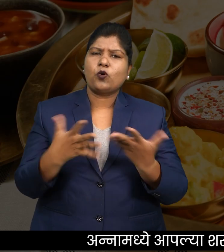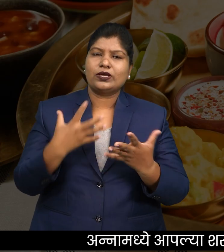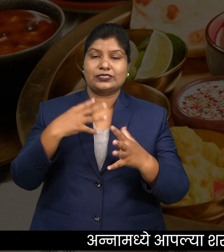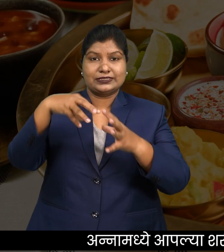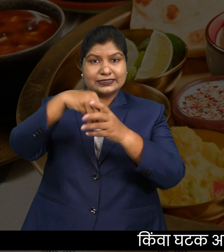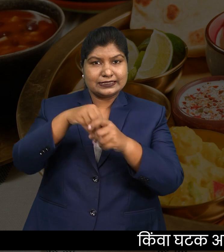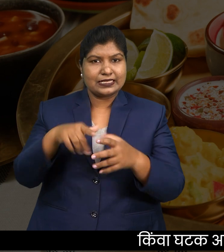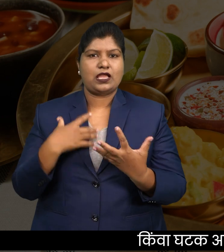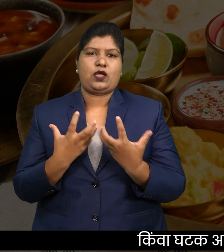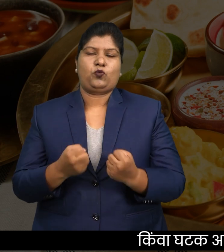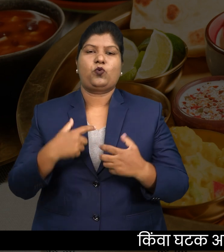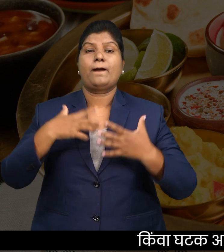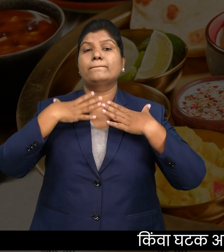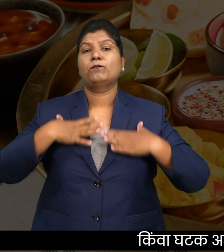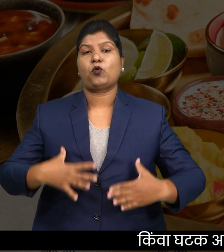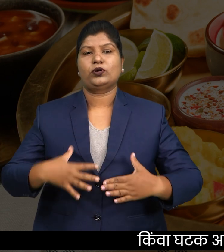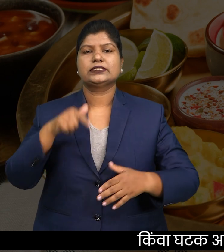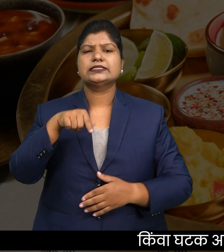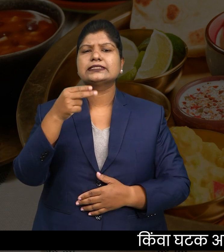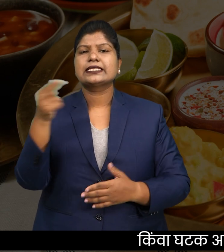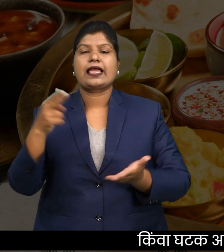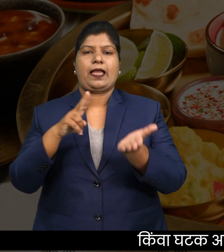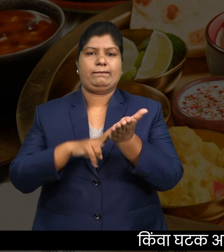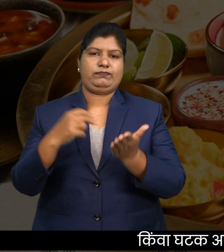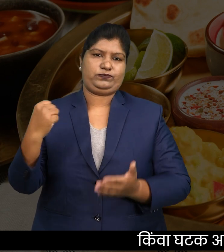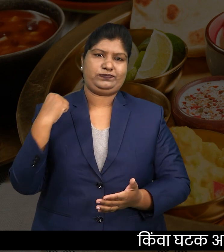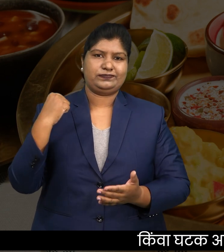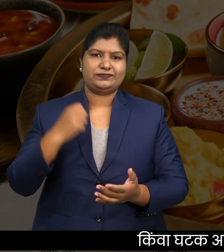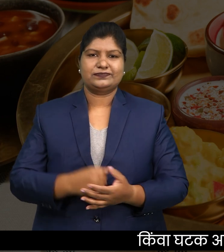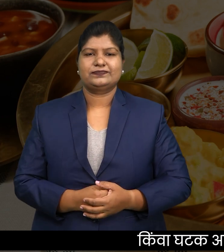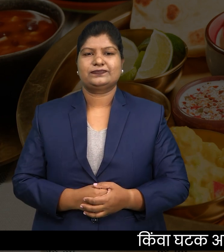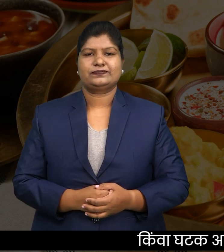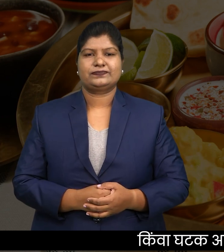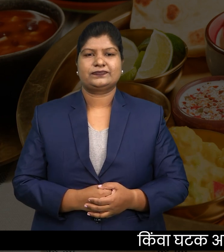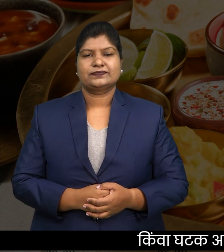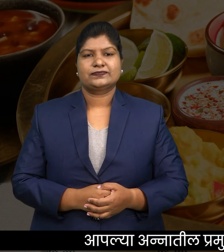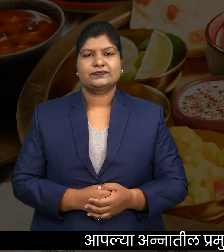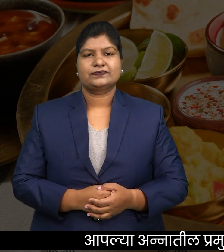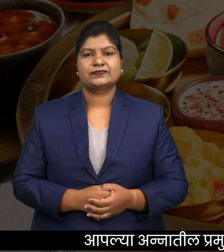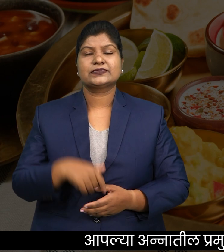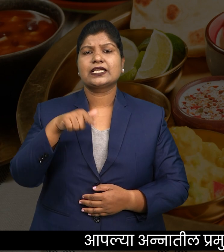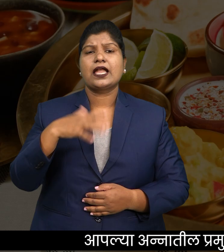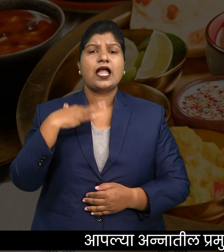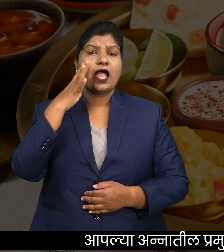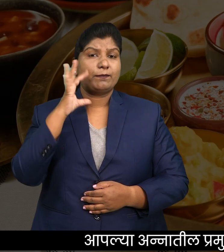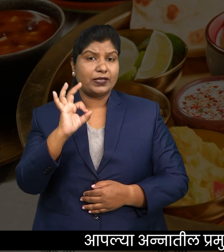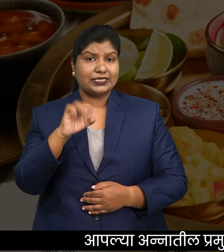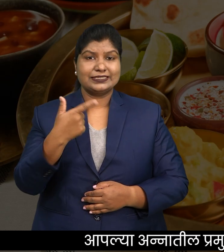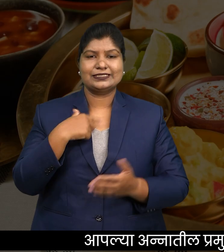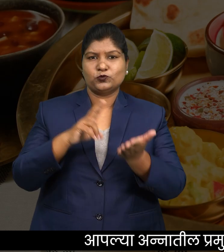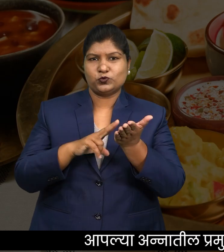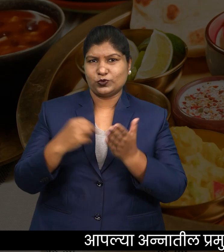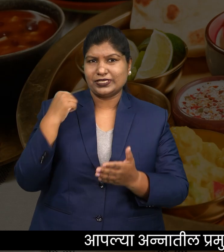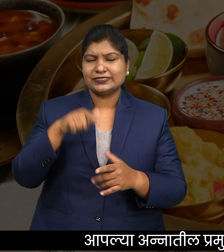साहित्य किंवा घटक असतात, ज्याला पोषक घटक म्हणतात. आपल्या अन्नातील